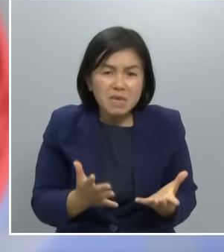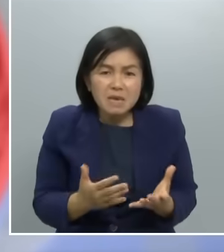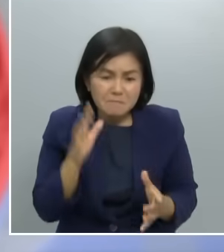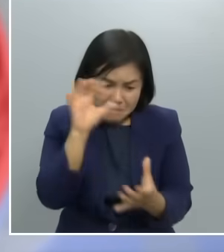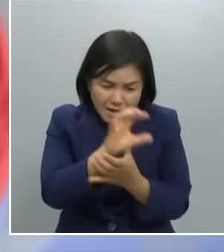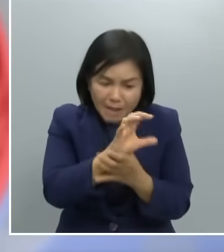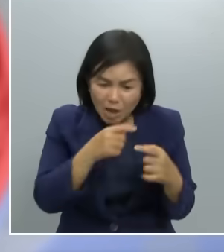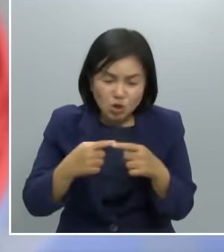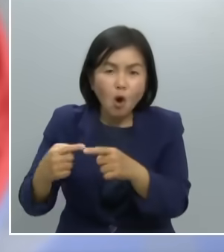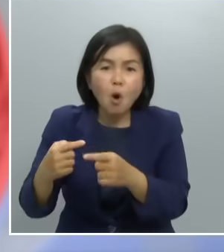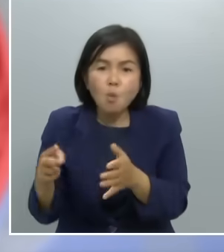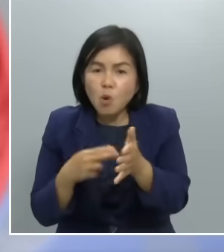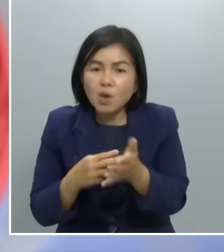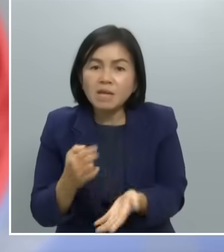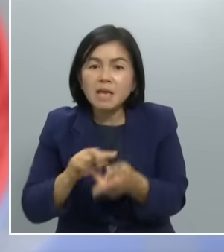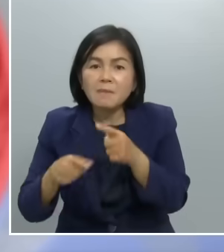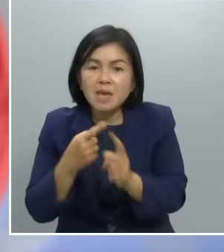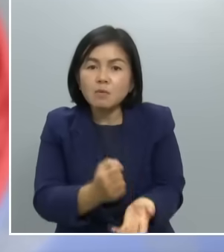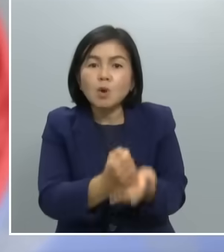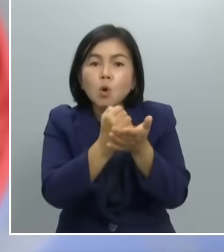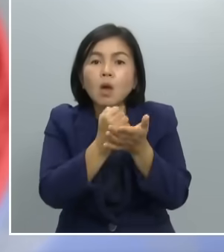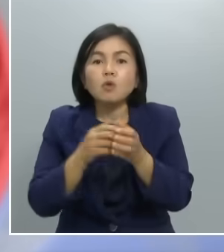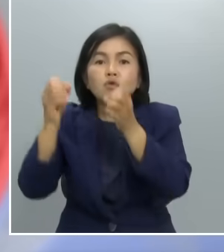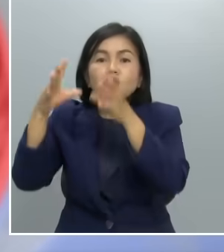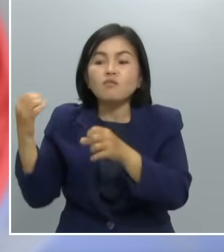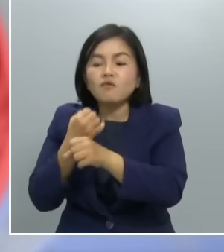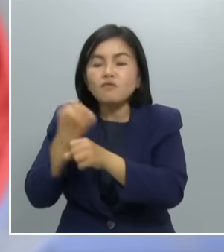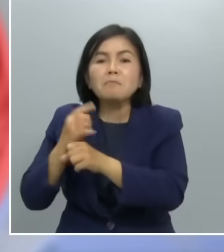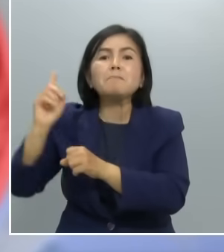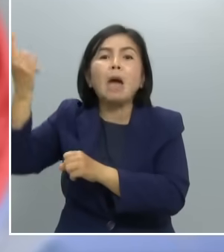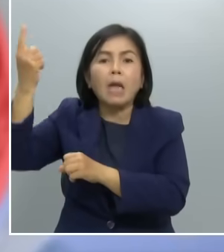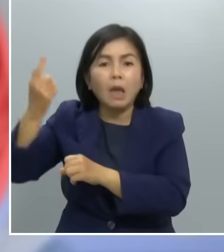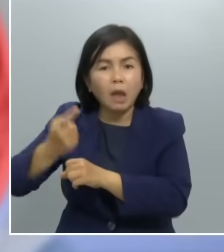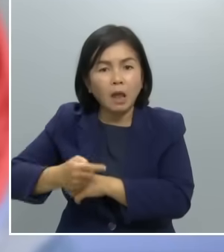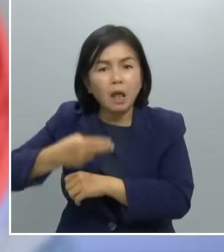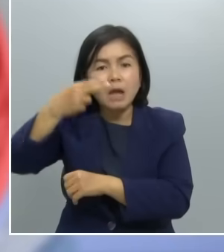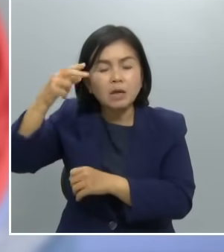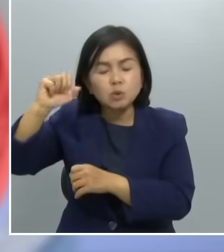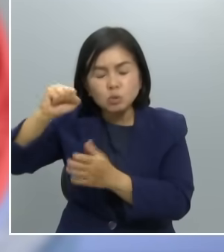แล้วตามรายงานข่าวก็คือครูฝึกเพิ่งจะจบหลักสูตรครูฝึกมาเอง ปวดหัว